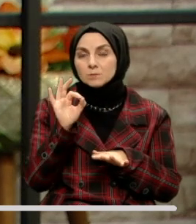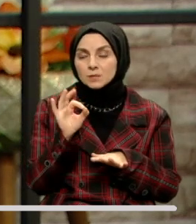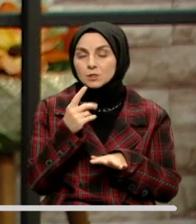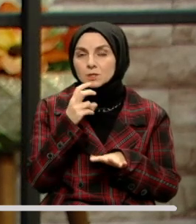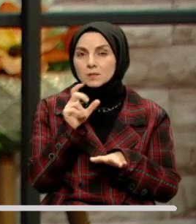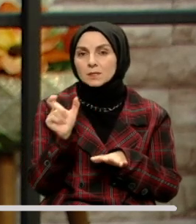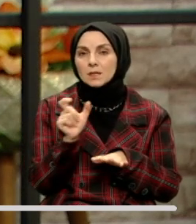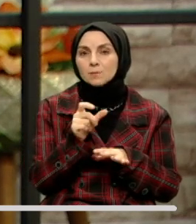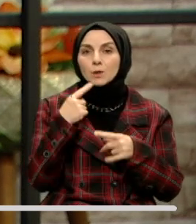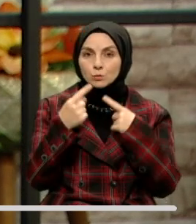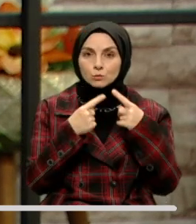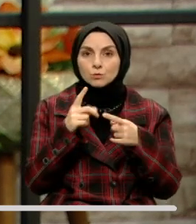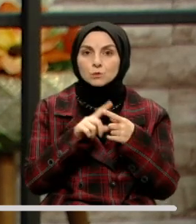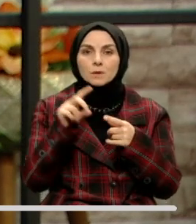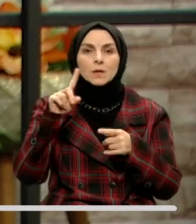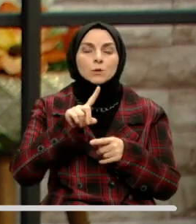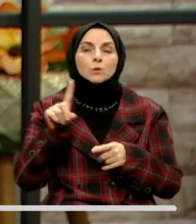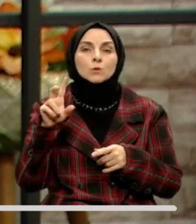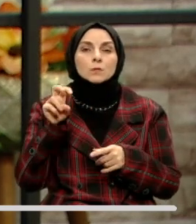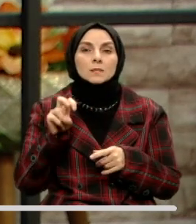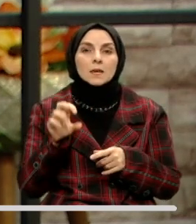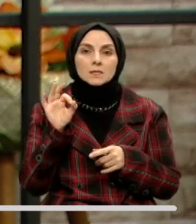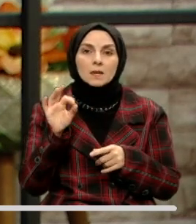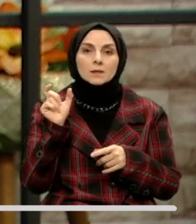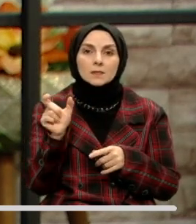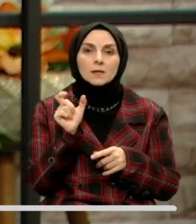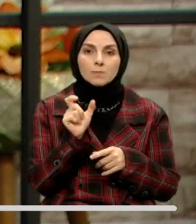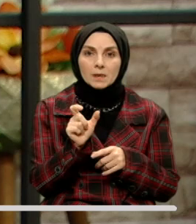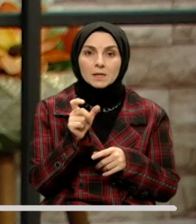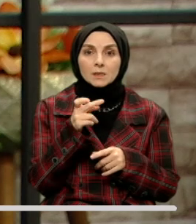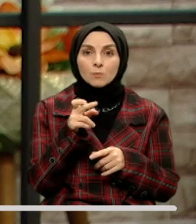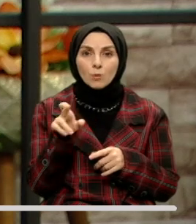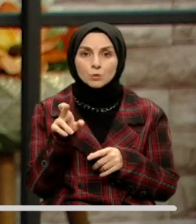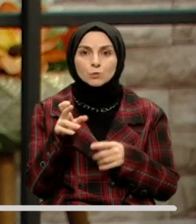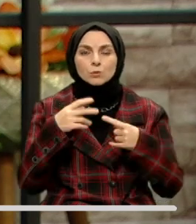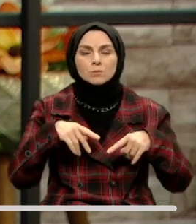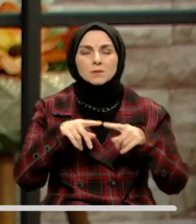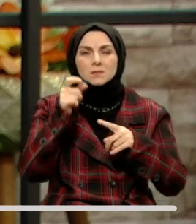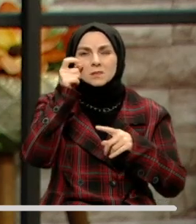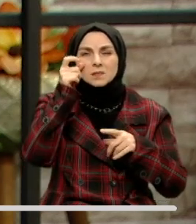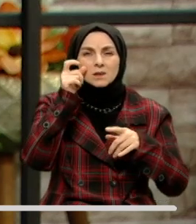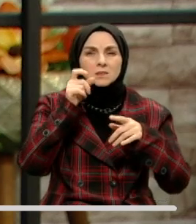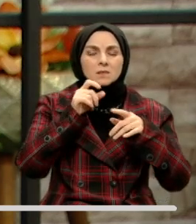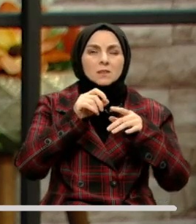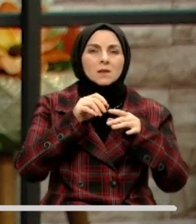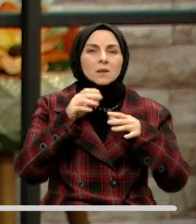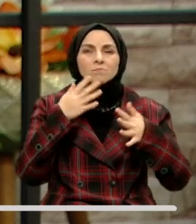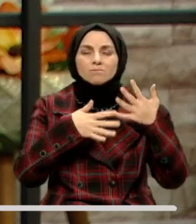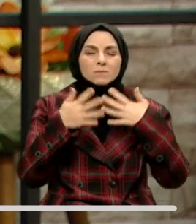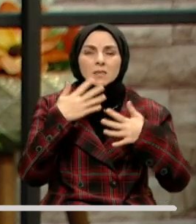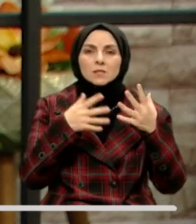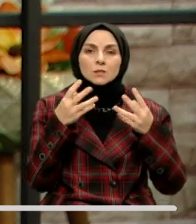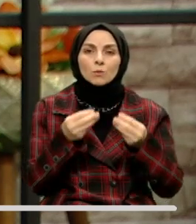kalan 160-180 kelimelik boşluk bize dikkat dağınıklığı olarak dönüyor. Zihnimiz bir yerlere gidiyor.